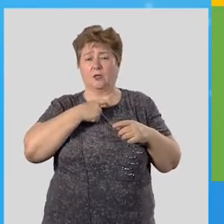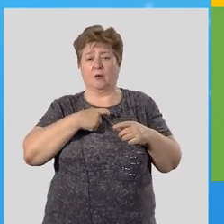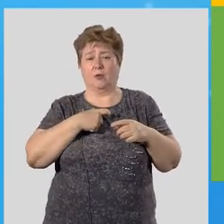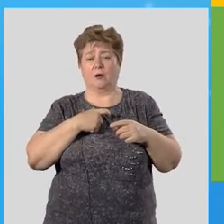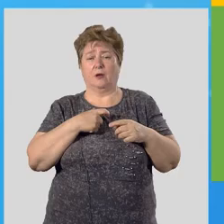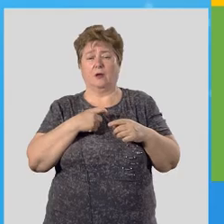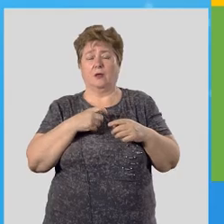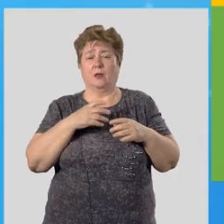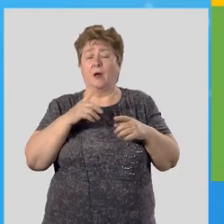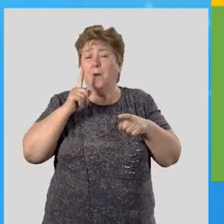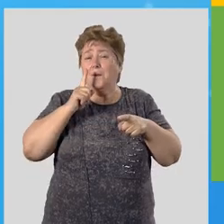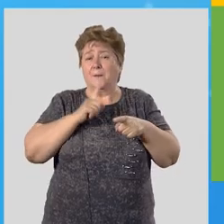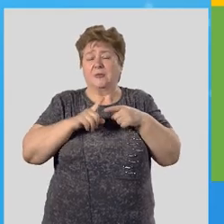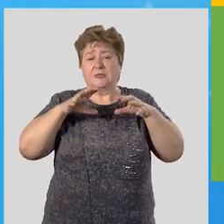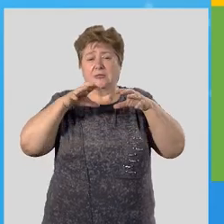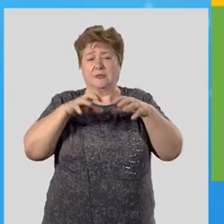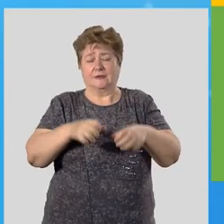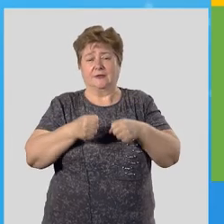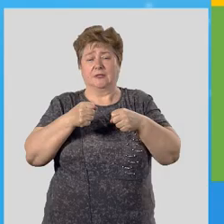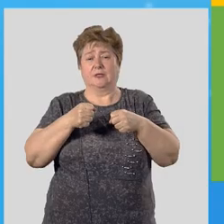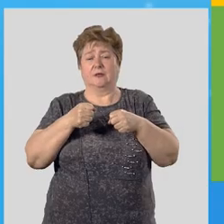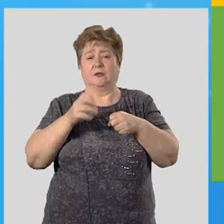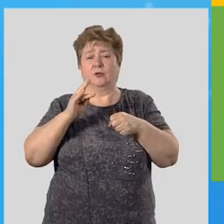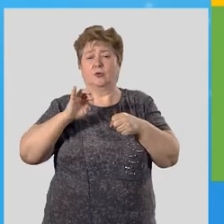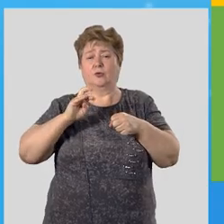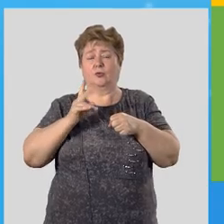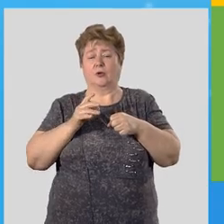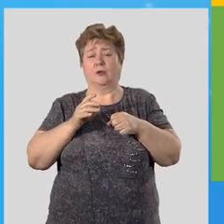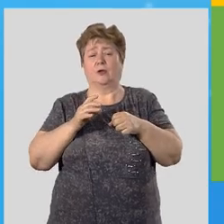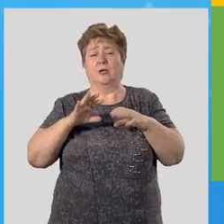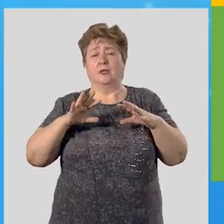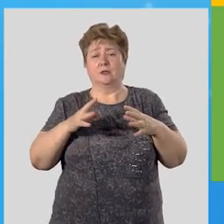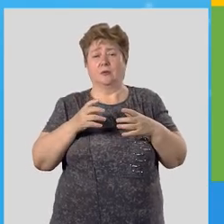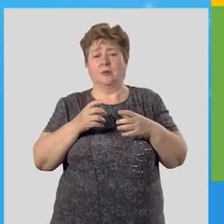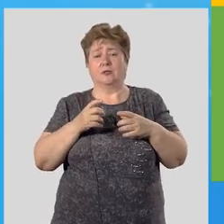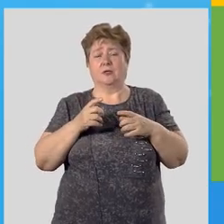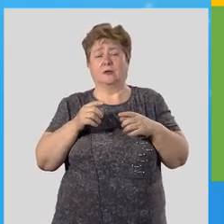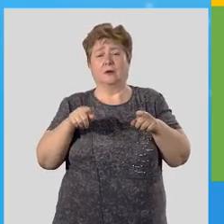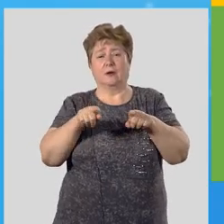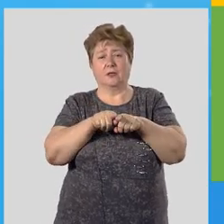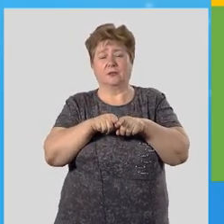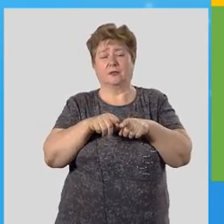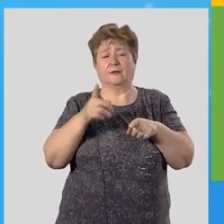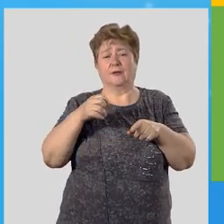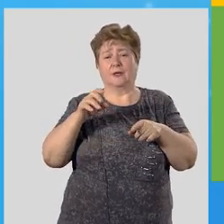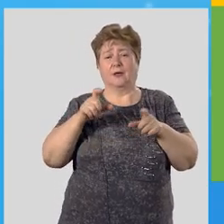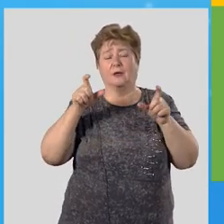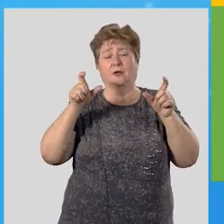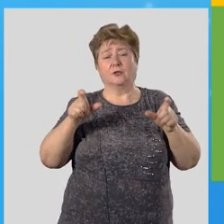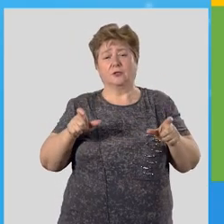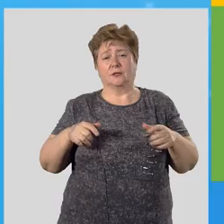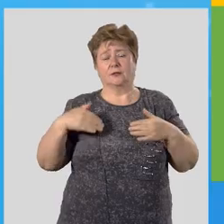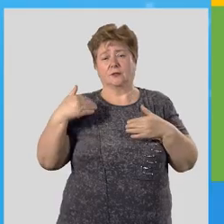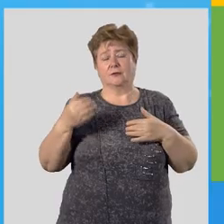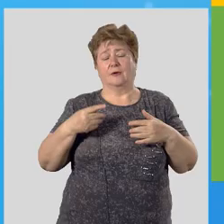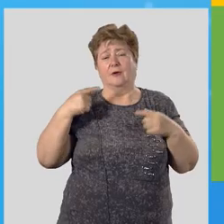яблоко. Немедленной реакцией Ньютона на это событие, типичной для человеческой